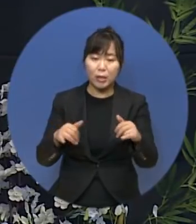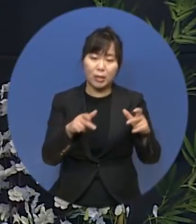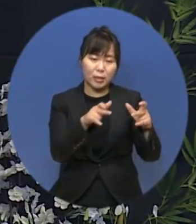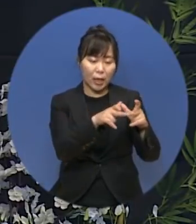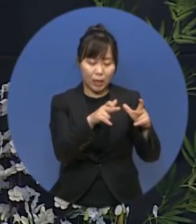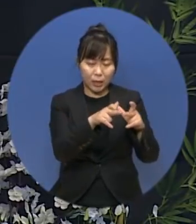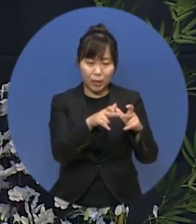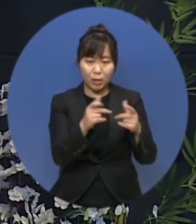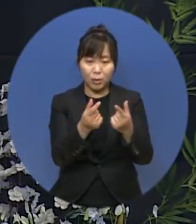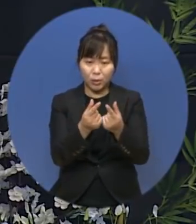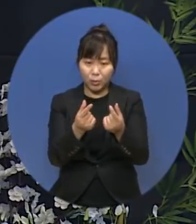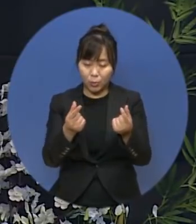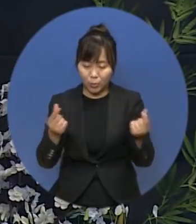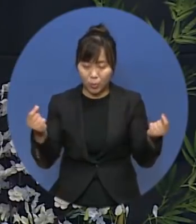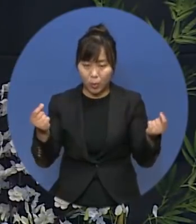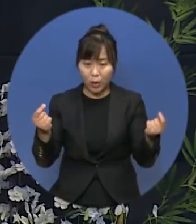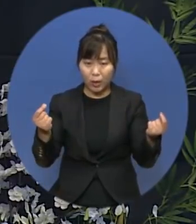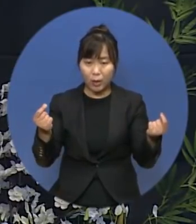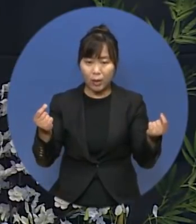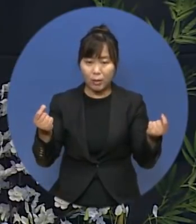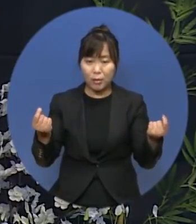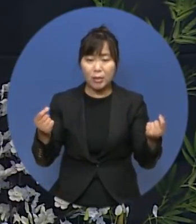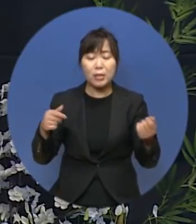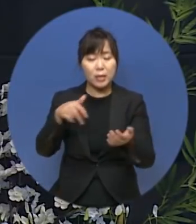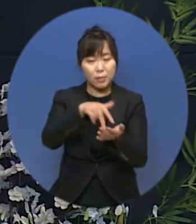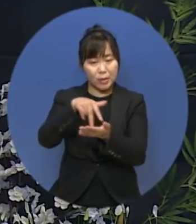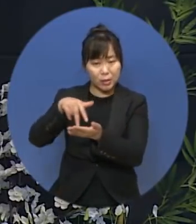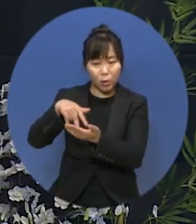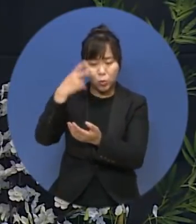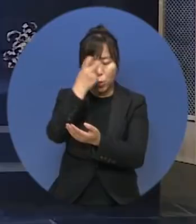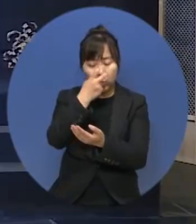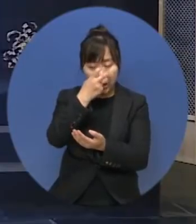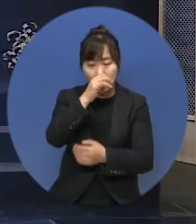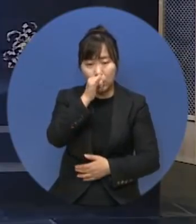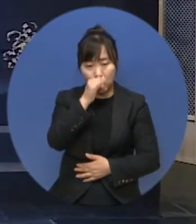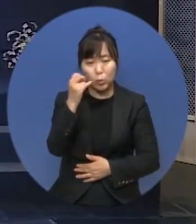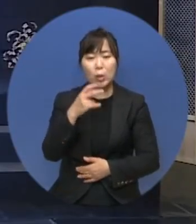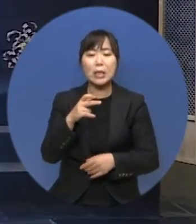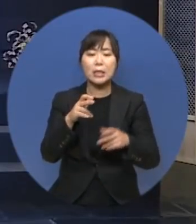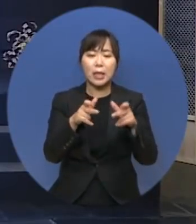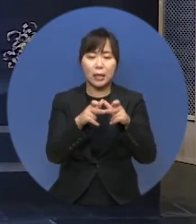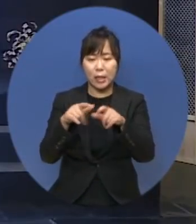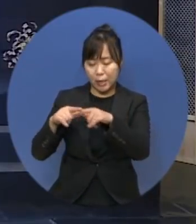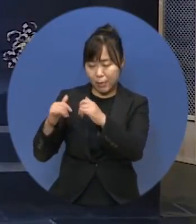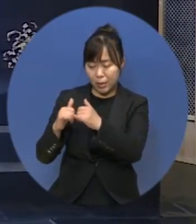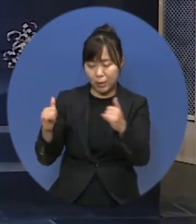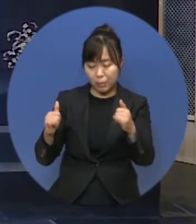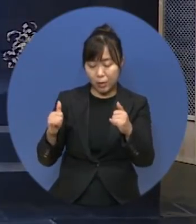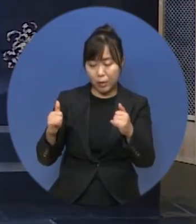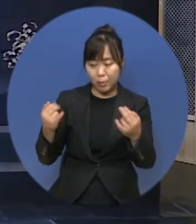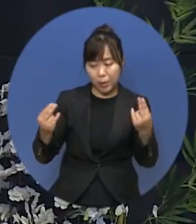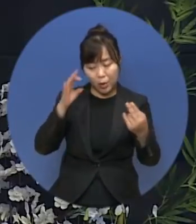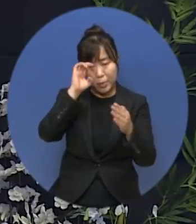비장애인과 장애인이 동등한 관점에서 조사가 이루어지고 장애인들이 비장애인에 비해서